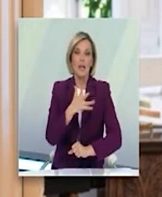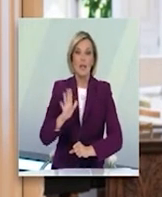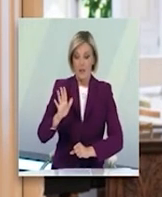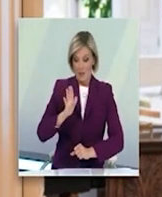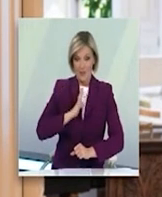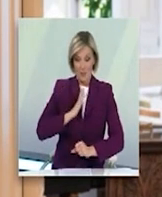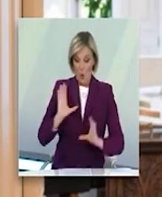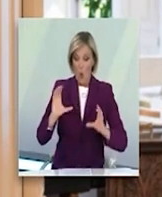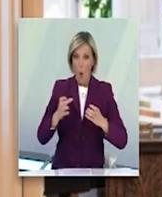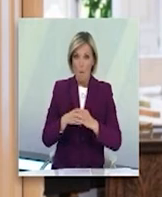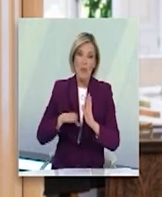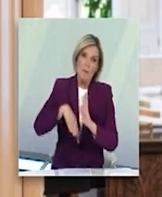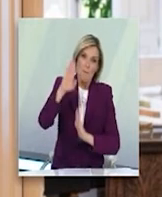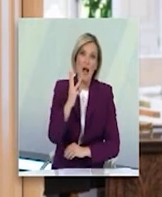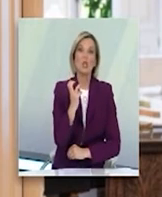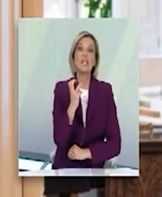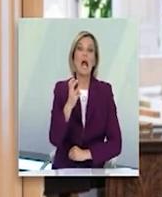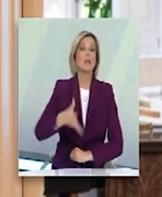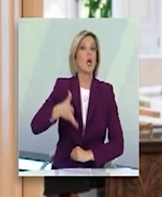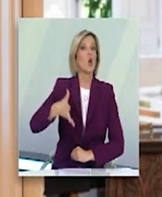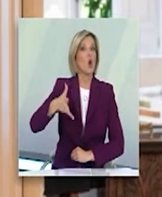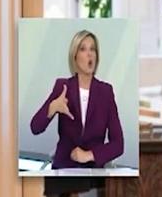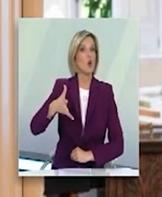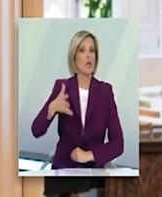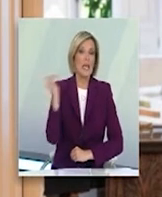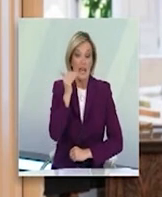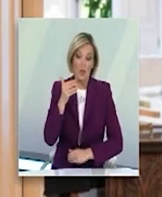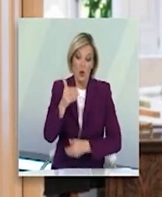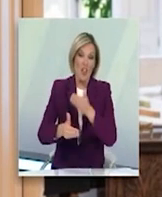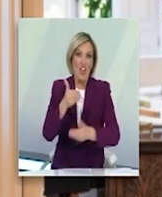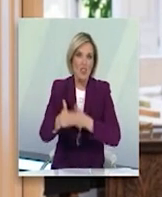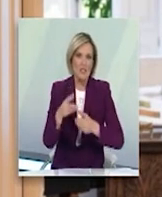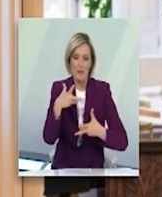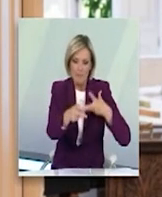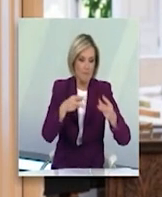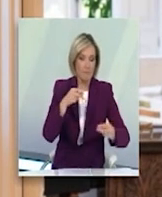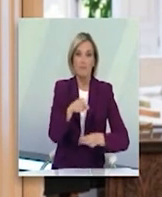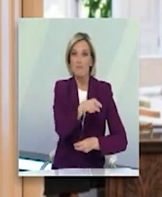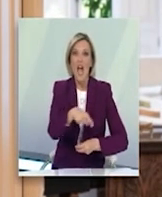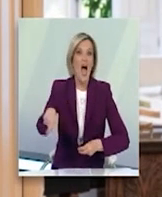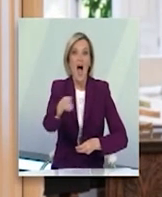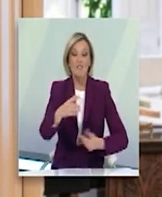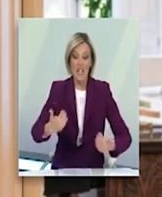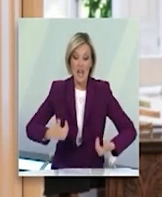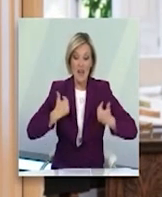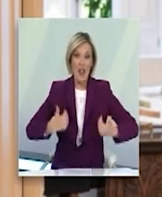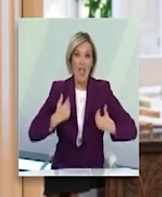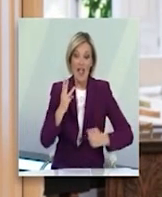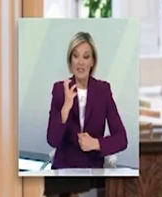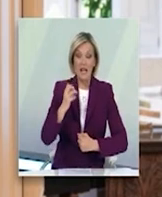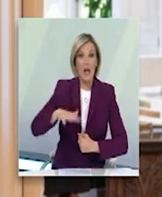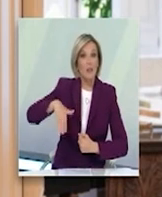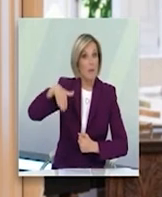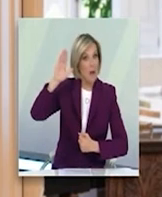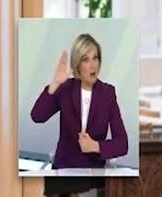με ταχύτατη διαδικασία. Στόχος είναι να απλωθεί ακόμα πιο γρήγορα το τείχος της ανοσίας στη χώρα. Ενώ